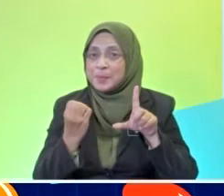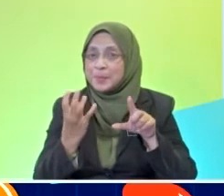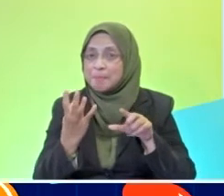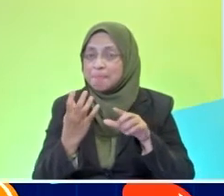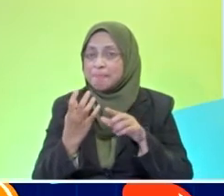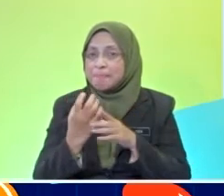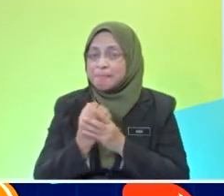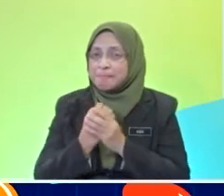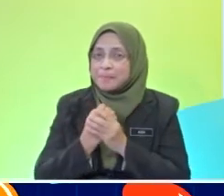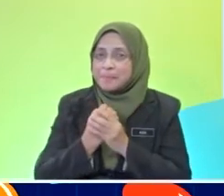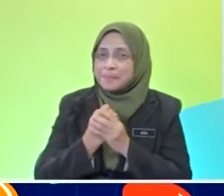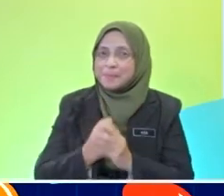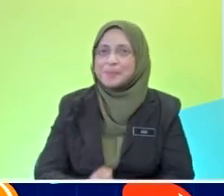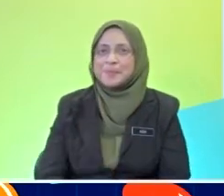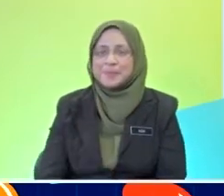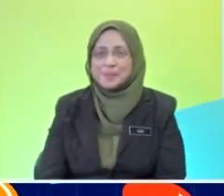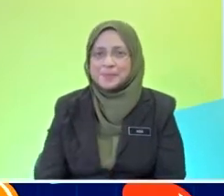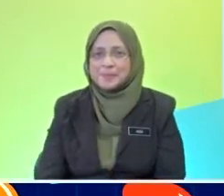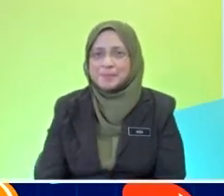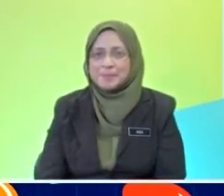Berapa Amsyah?